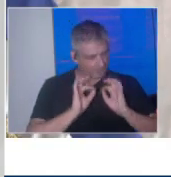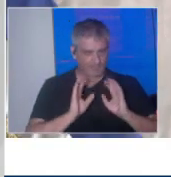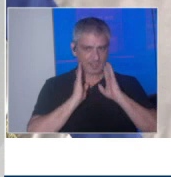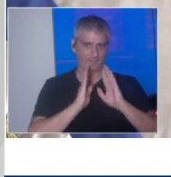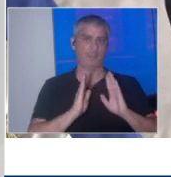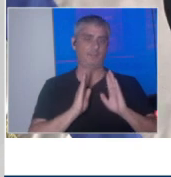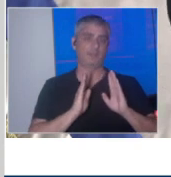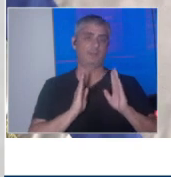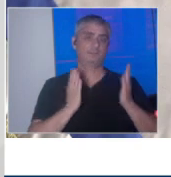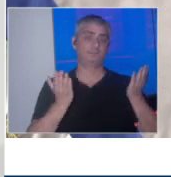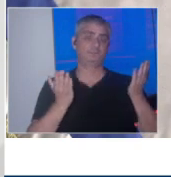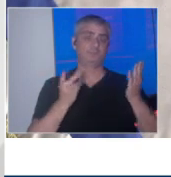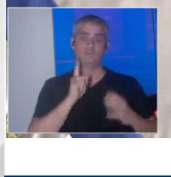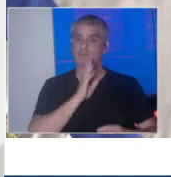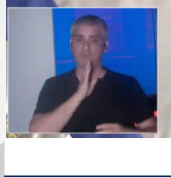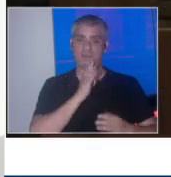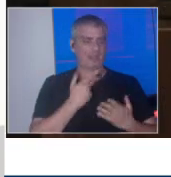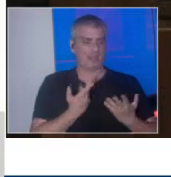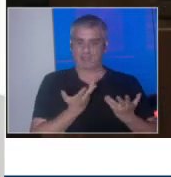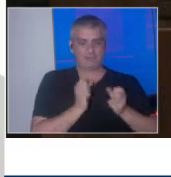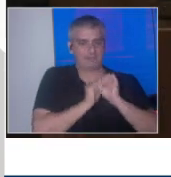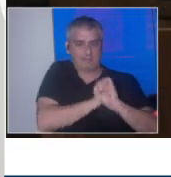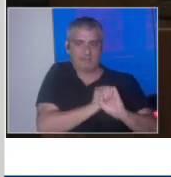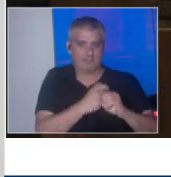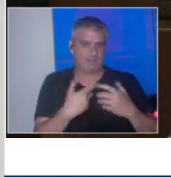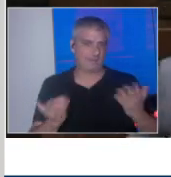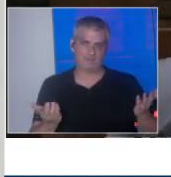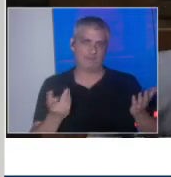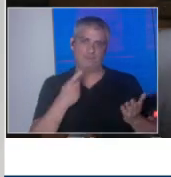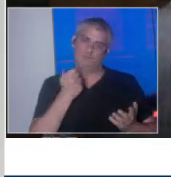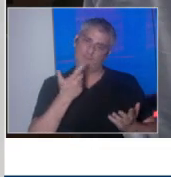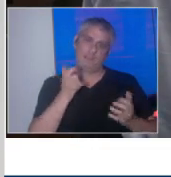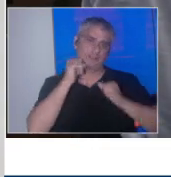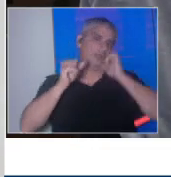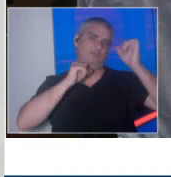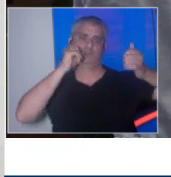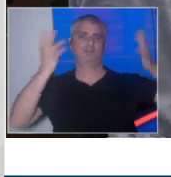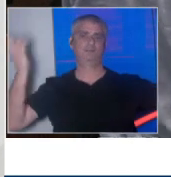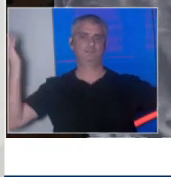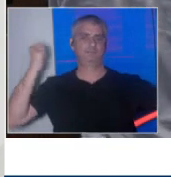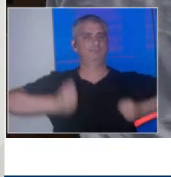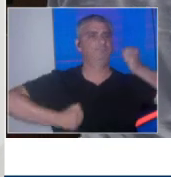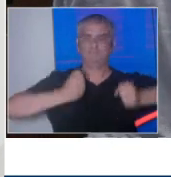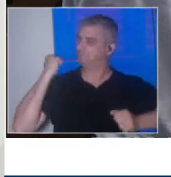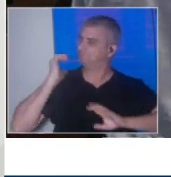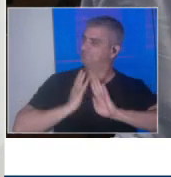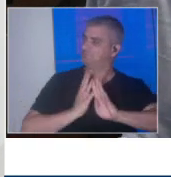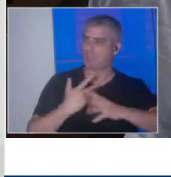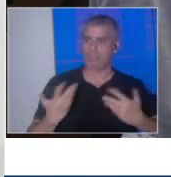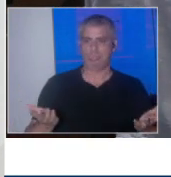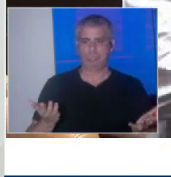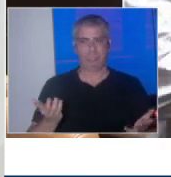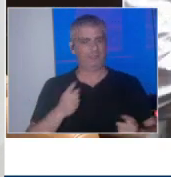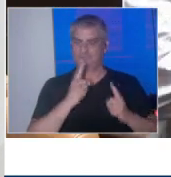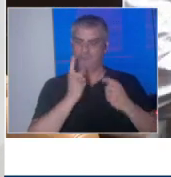מאמין בזה, העניין הוא שבאמת אין שום גב מאחוריו, ולכן הוא קצת צועק קדימה הסתער כשאף אחד לא מגיע מאחוריו וזה